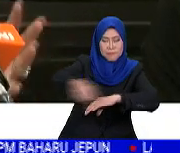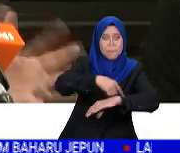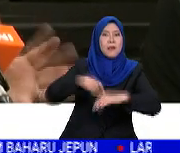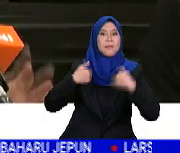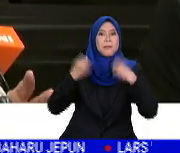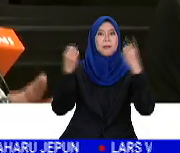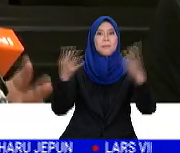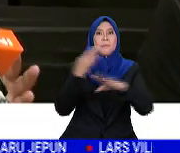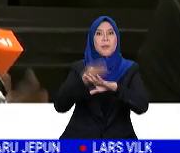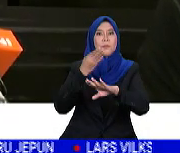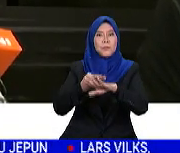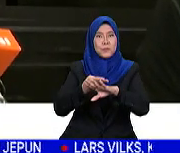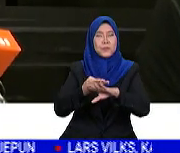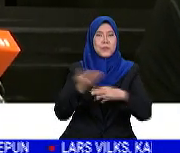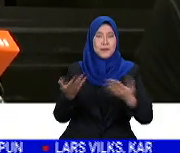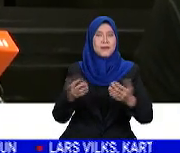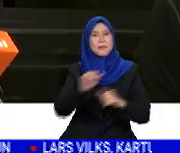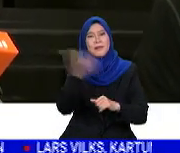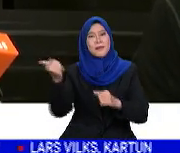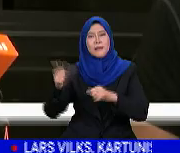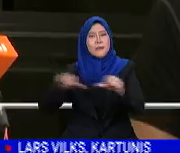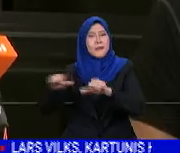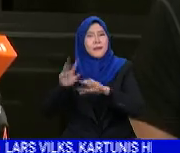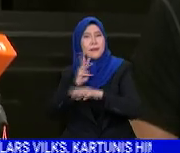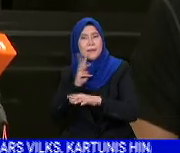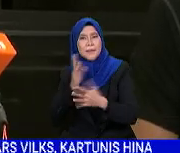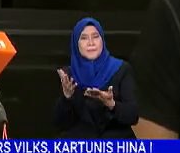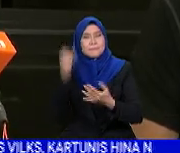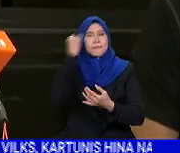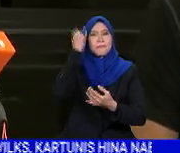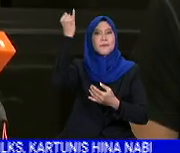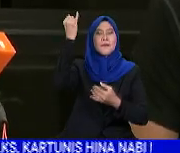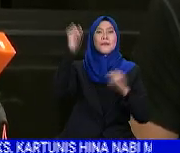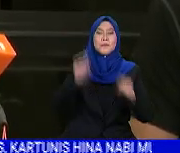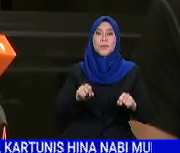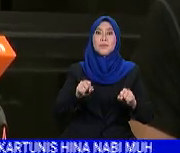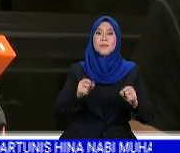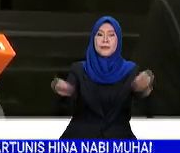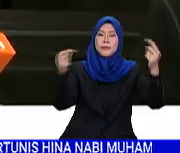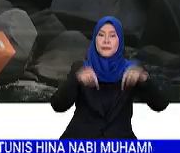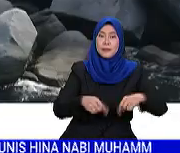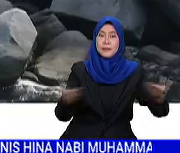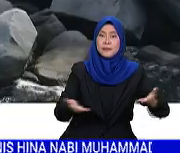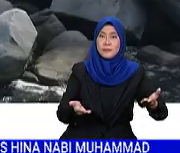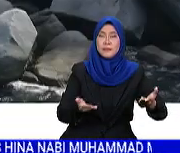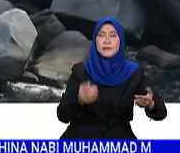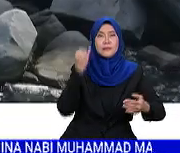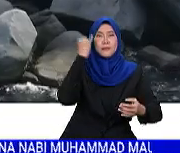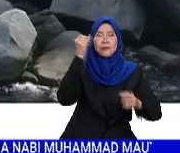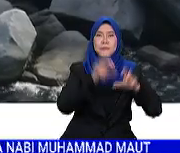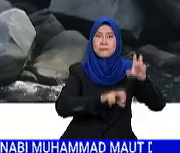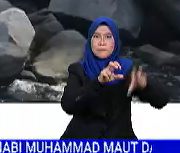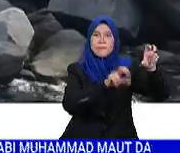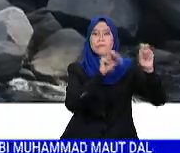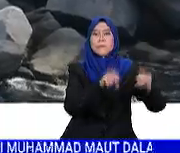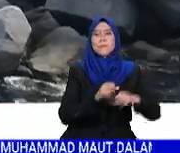pada aktiviti-aktiviti air ni, ada apa aktiviti boleh main di bukit ni ada? Sebelum